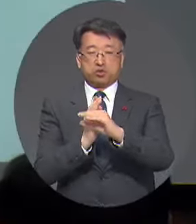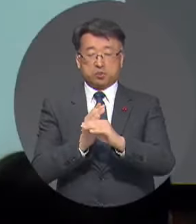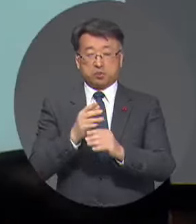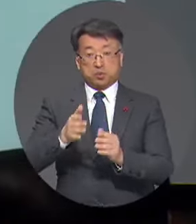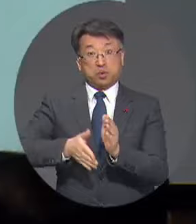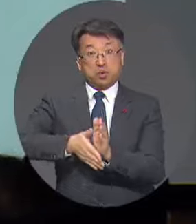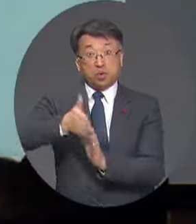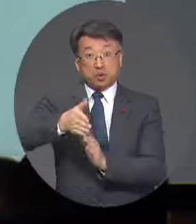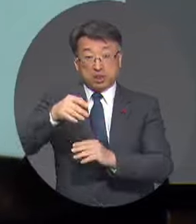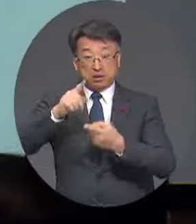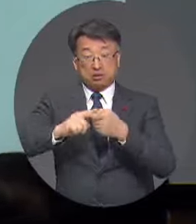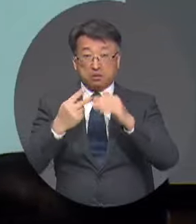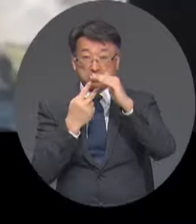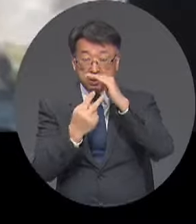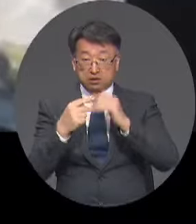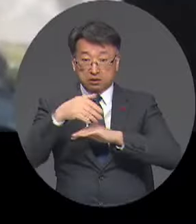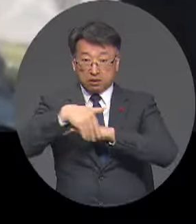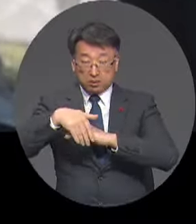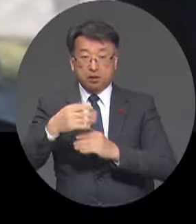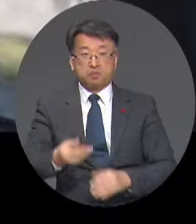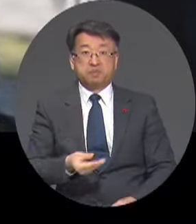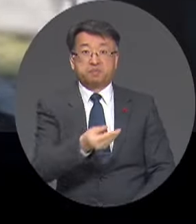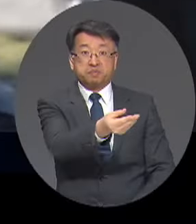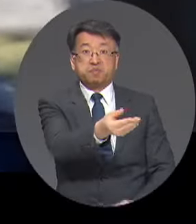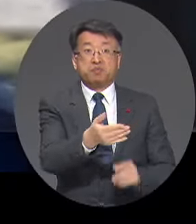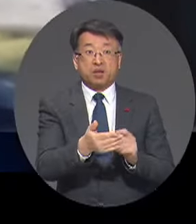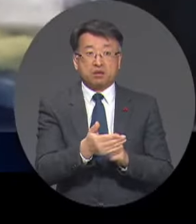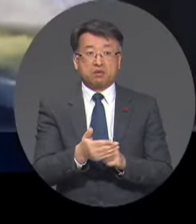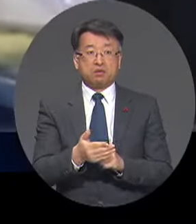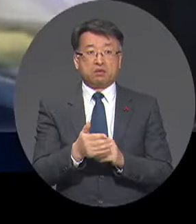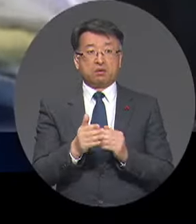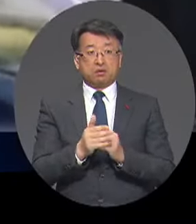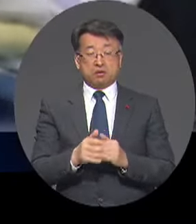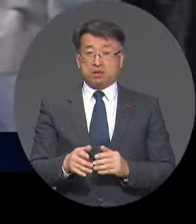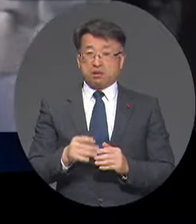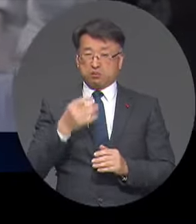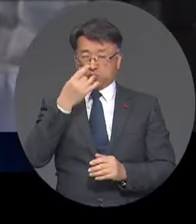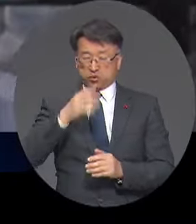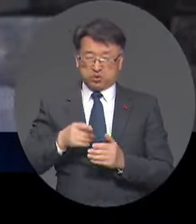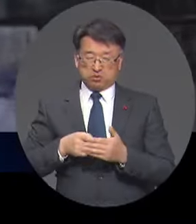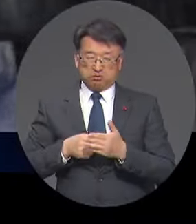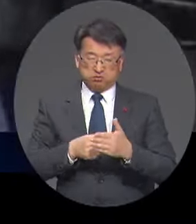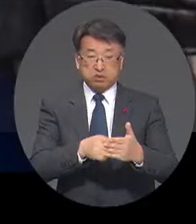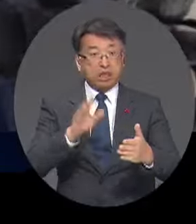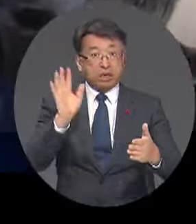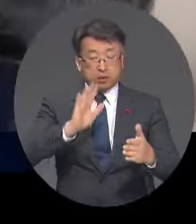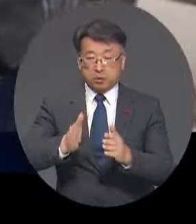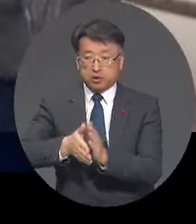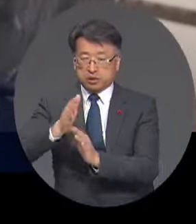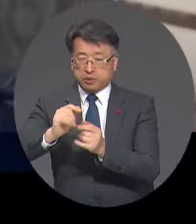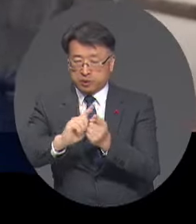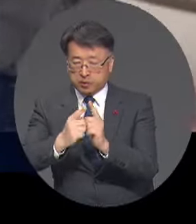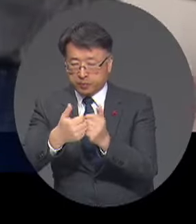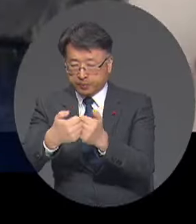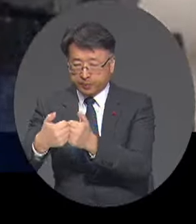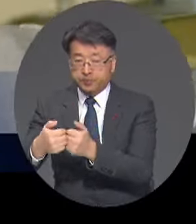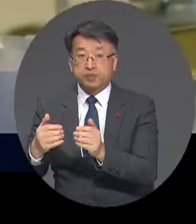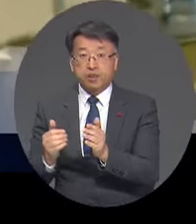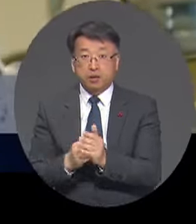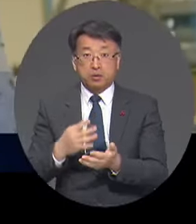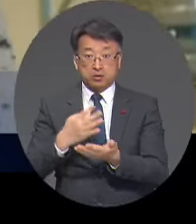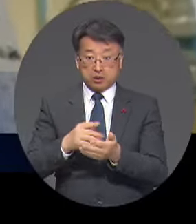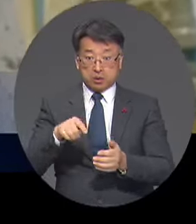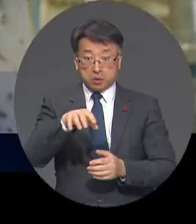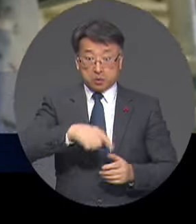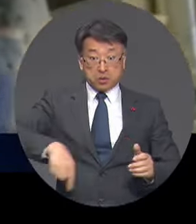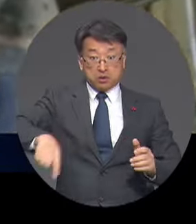키우겠다는 비전을 내놨습니다. 일방적인 진행이 아닌 주민들의 이해와 이걸 통해서 사천대진 산업단지를